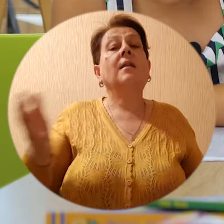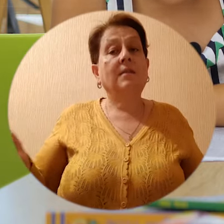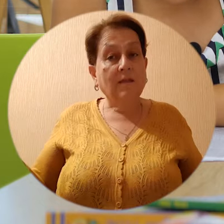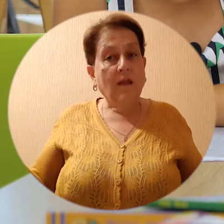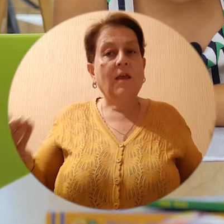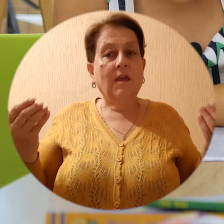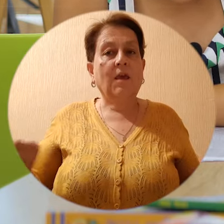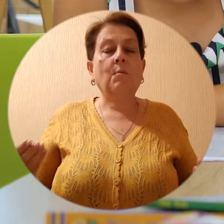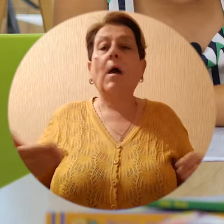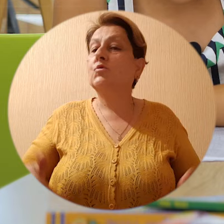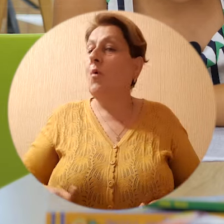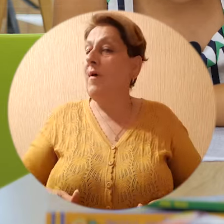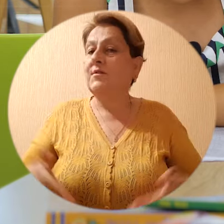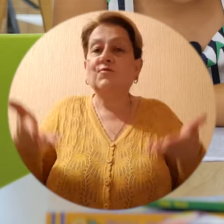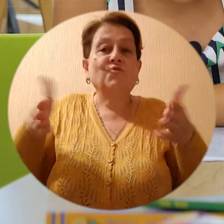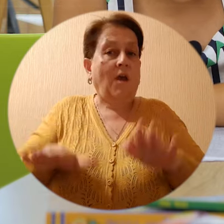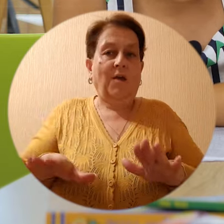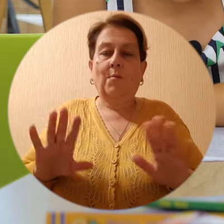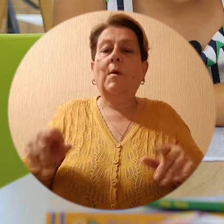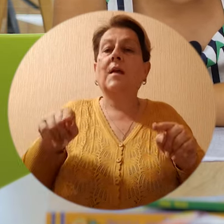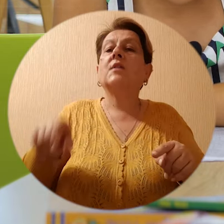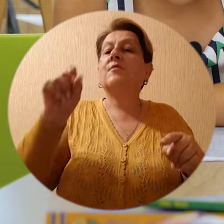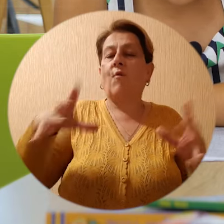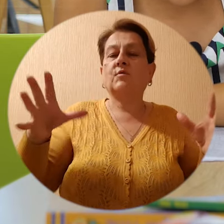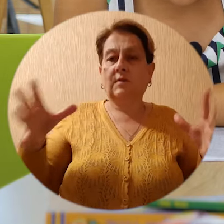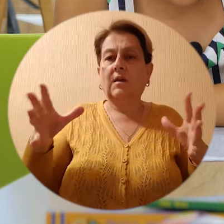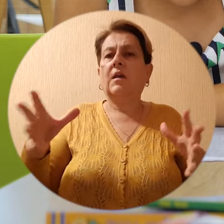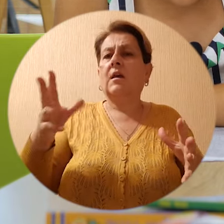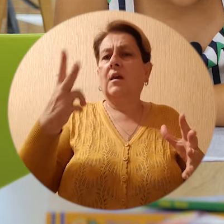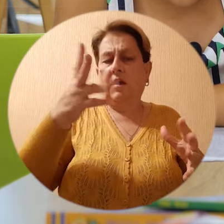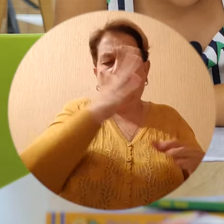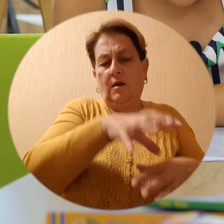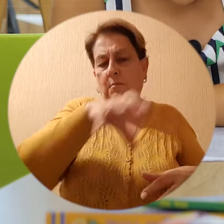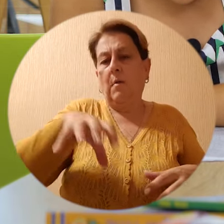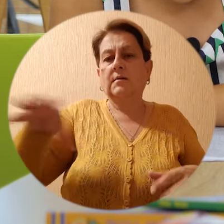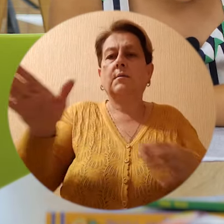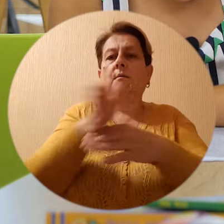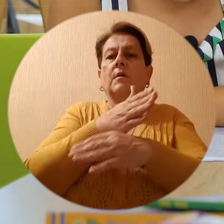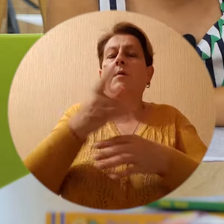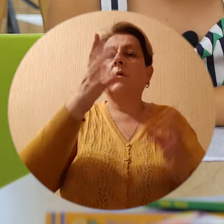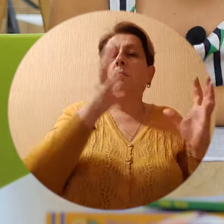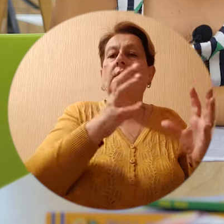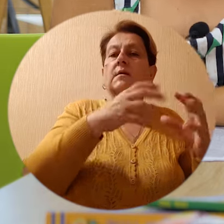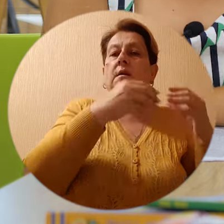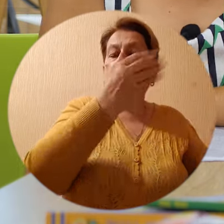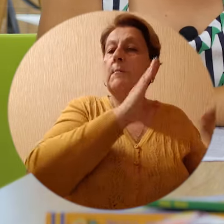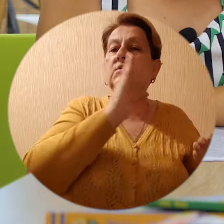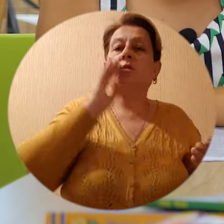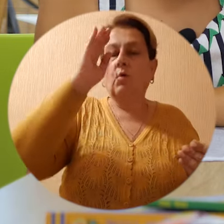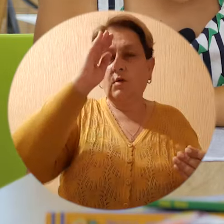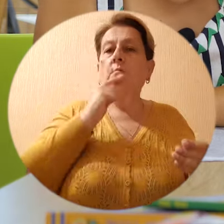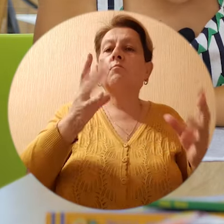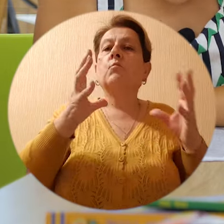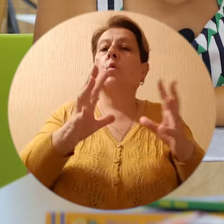«Դե հիմա էլ սոված չենք մնա, այս ոսկին երեք մասի կբաժանեմ, մի մասը կտամ